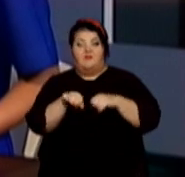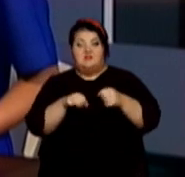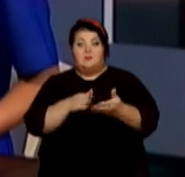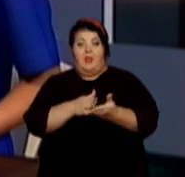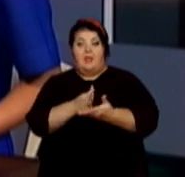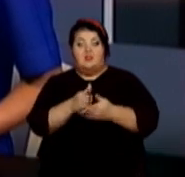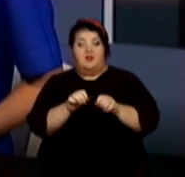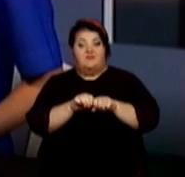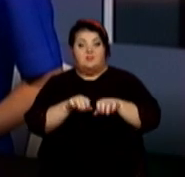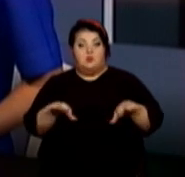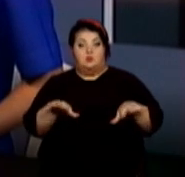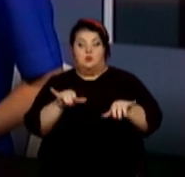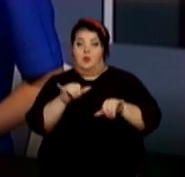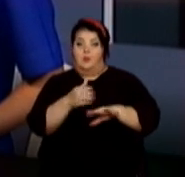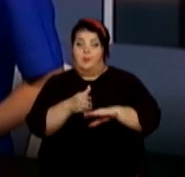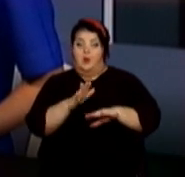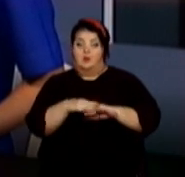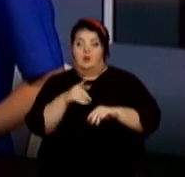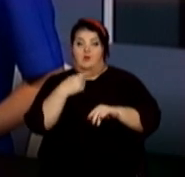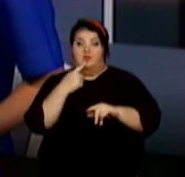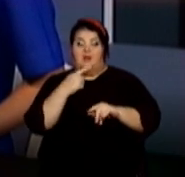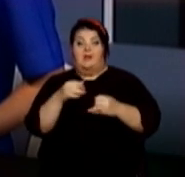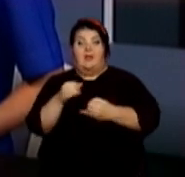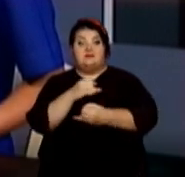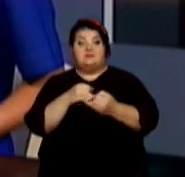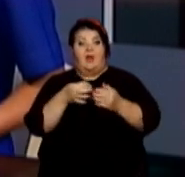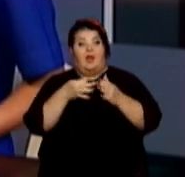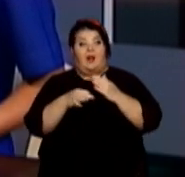інфраструктуру Полтави говорили з радником міського голови Полтави з питань